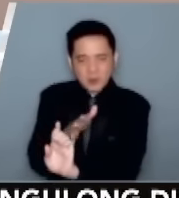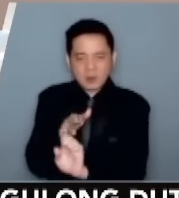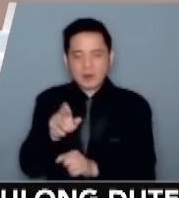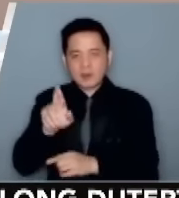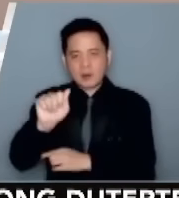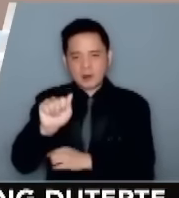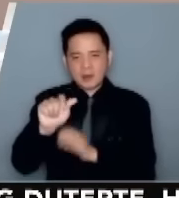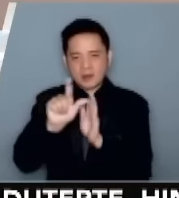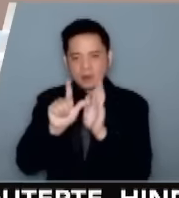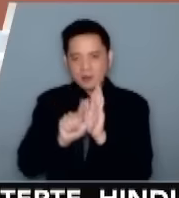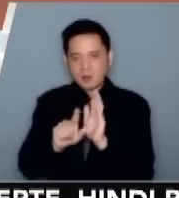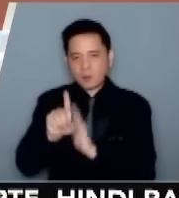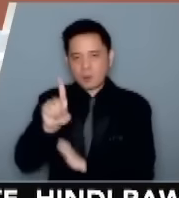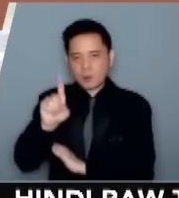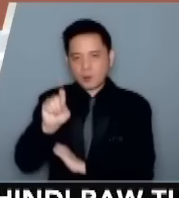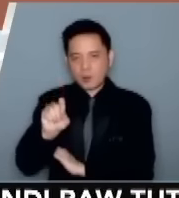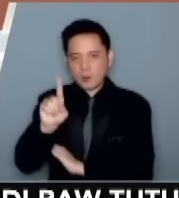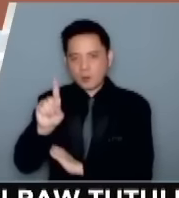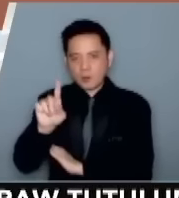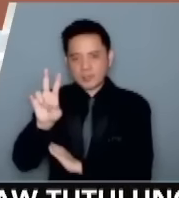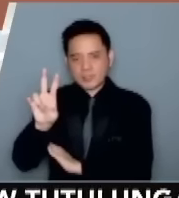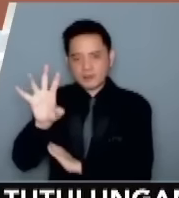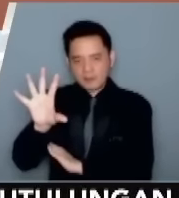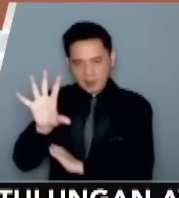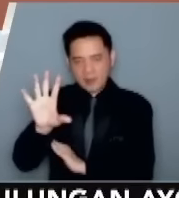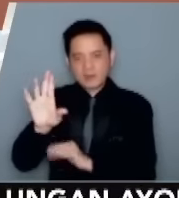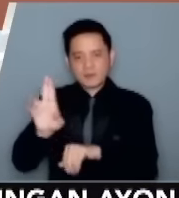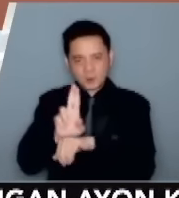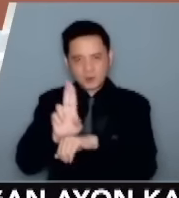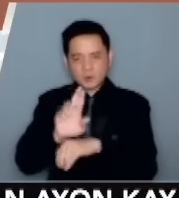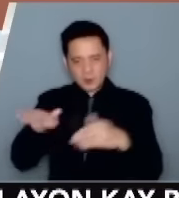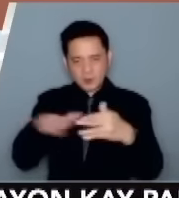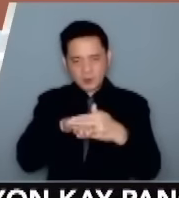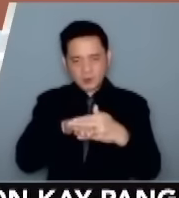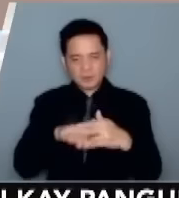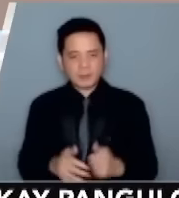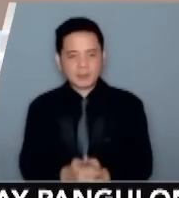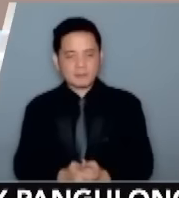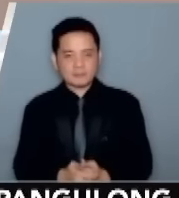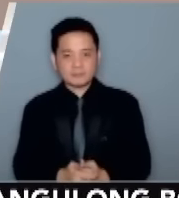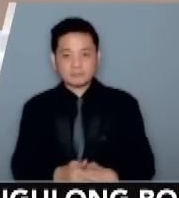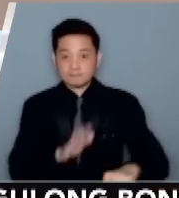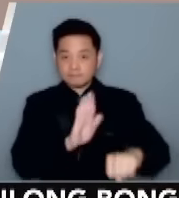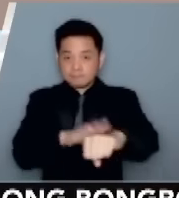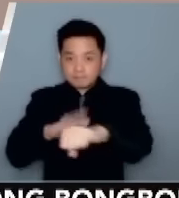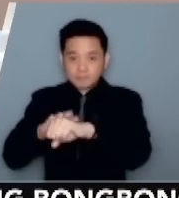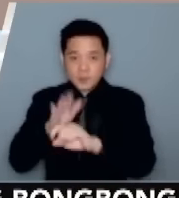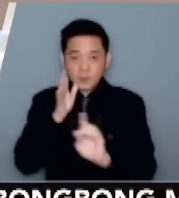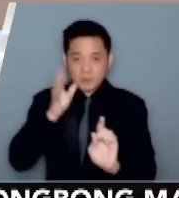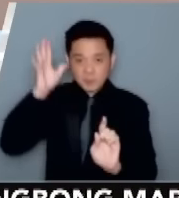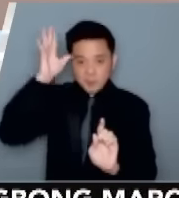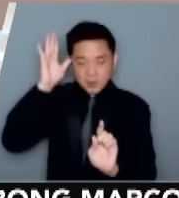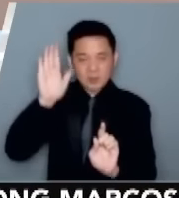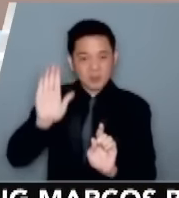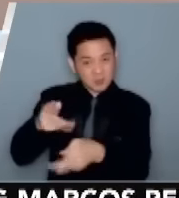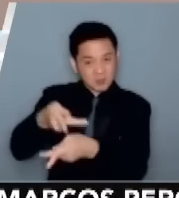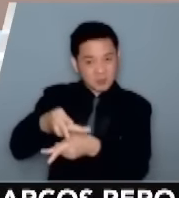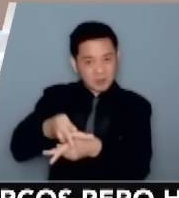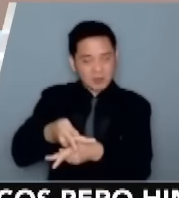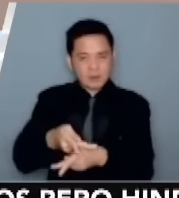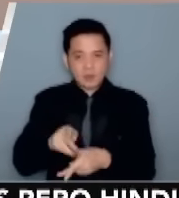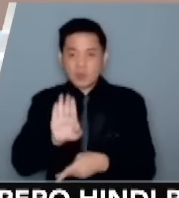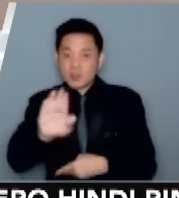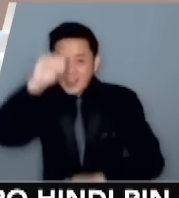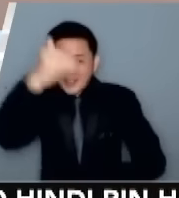10175 yung cybercrime law natin. Paalala naman ng mga otoridad sa mga magulang at guardian. Ay bantayan nila yung mga activities ng mga anak nila